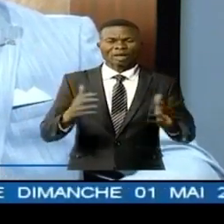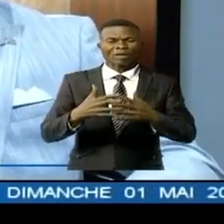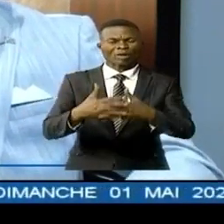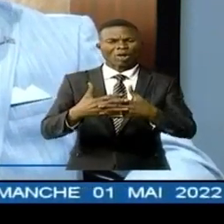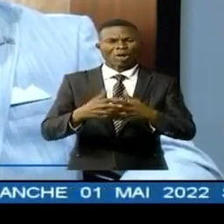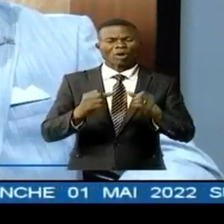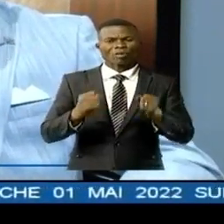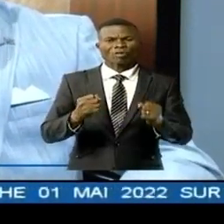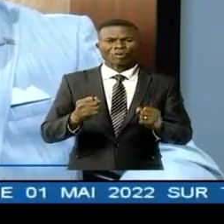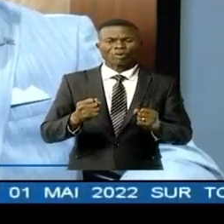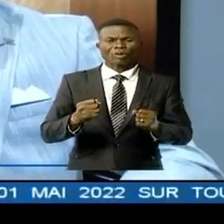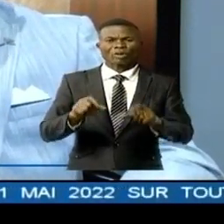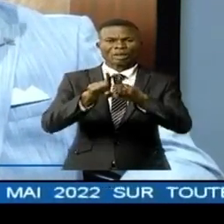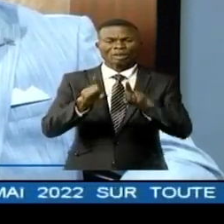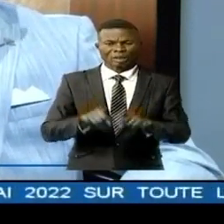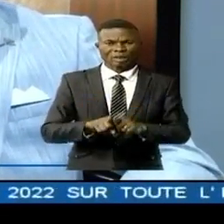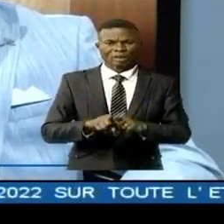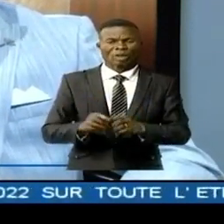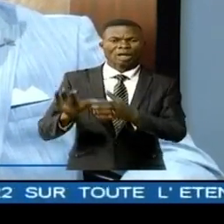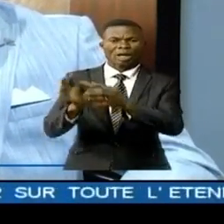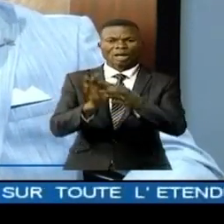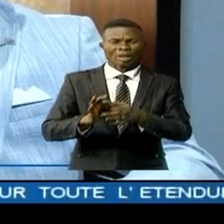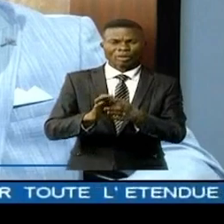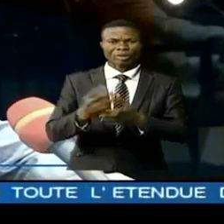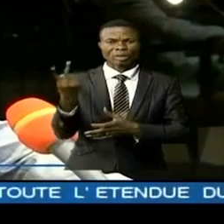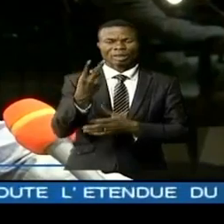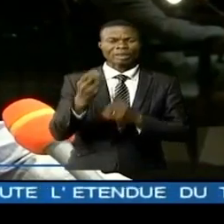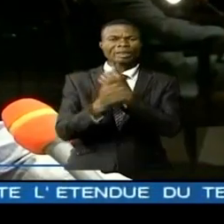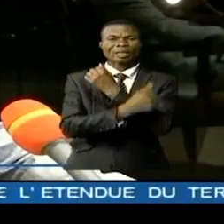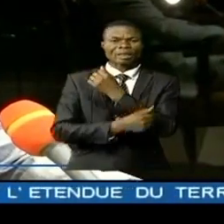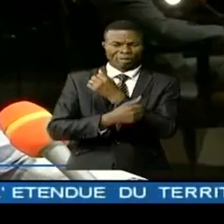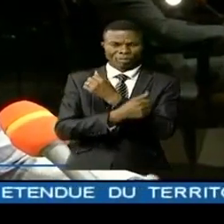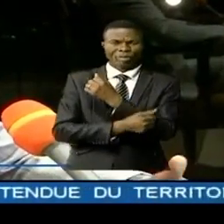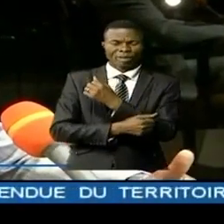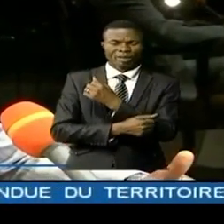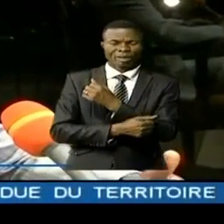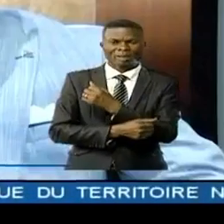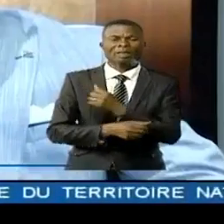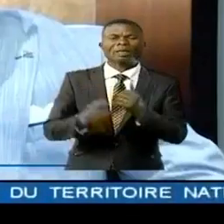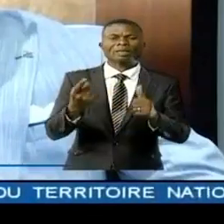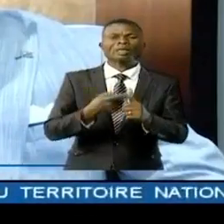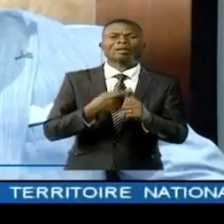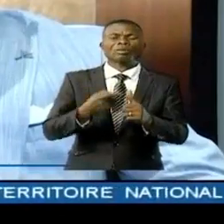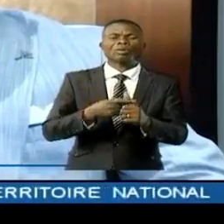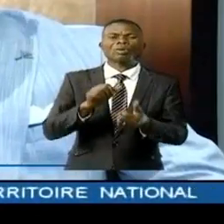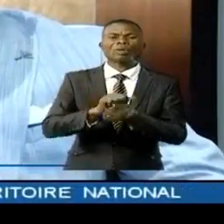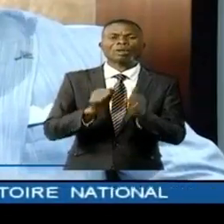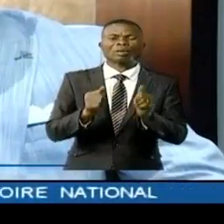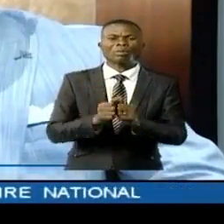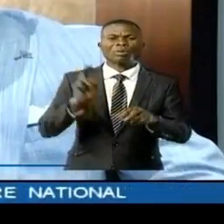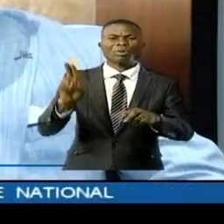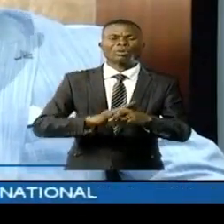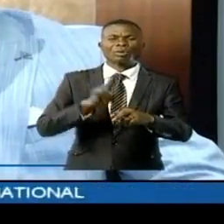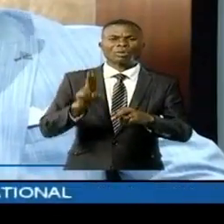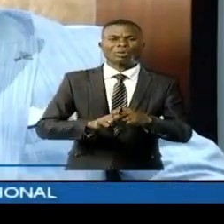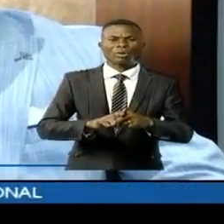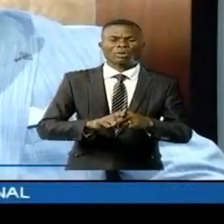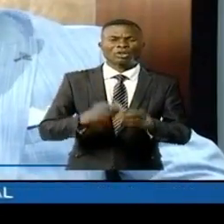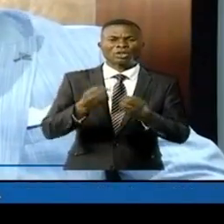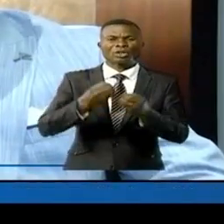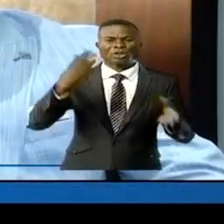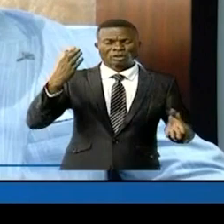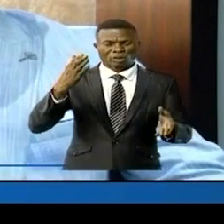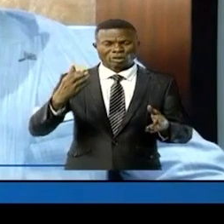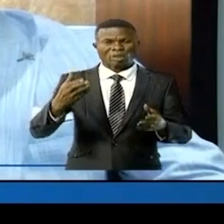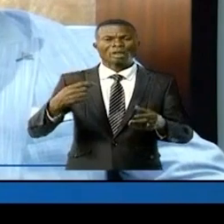et la coopération entre nos deux puis le bilatérales surtout il s'agit de deux d'utiliser le des richesses que